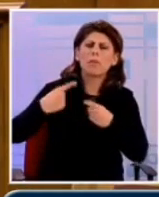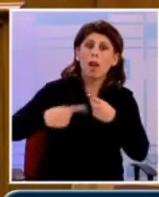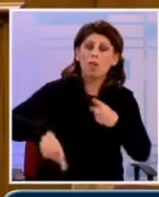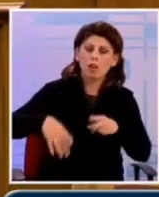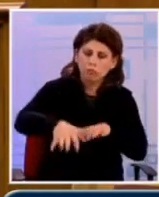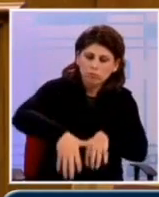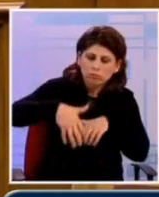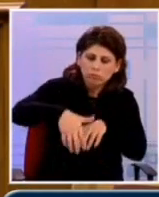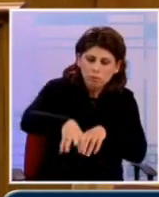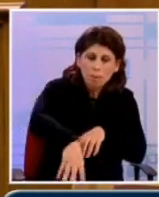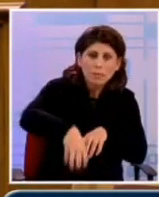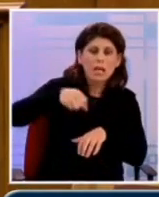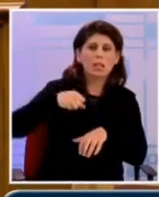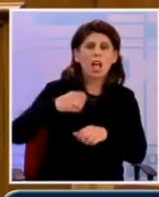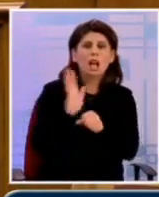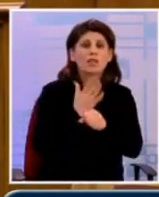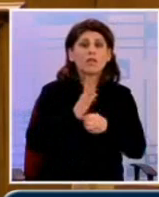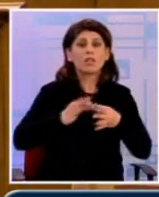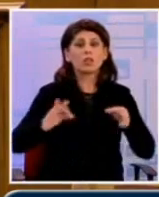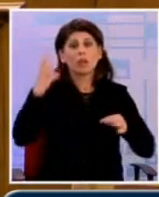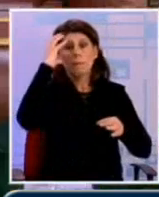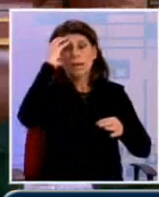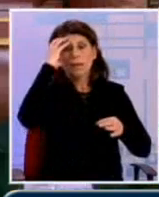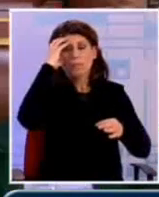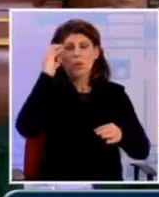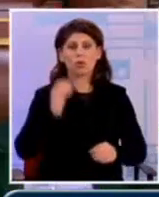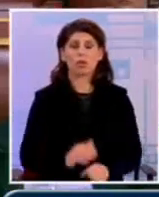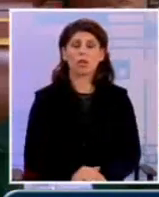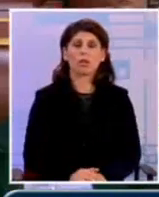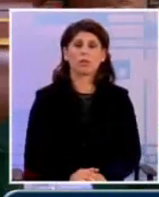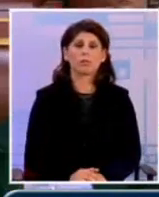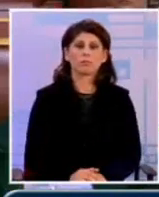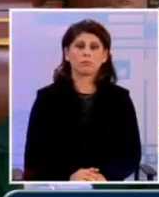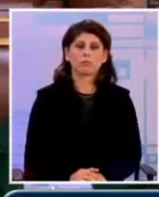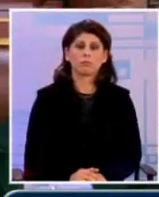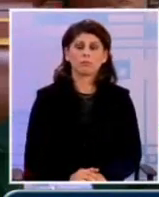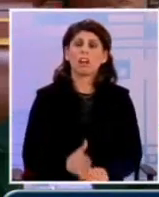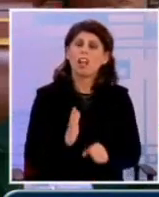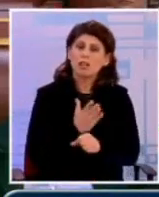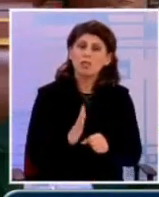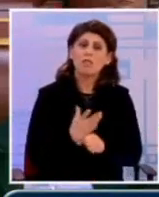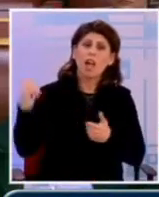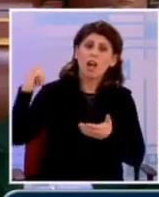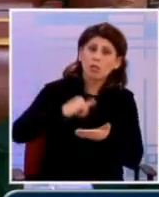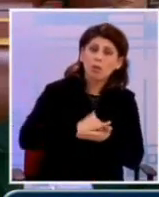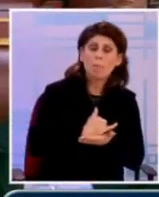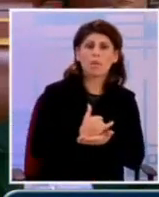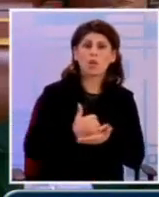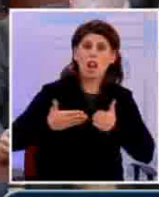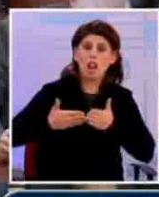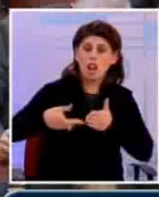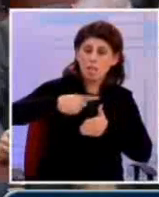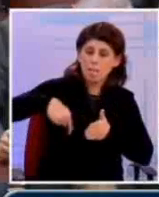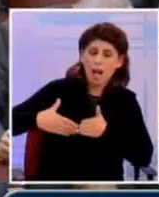Καταγράφονται καταστροφές ιστορικών μνημείων, βεβήλωση ιστορικών μνημείων, αλλά και καταστροφή αεροδρομίων,